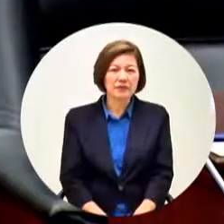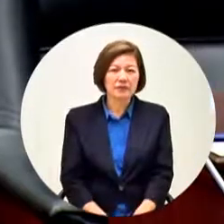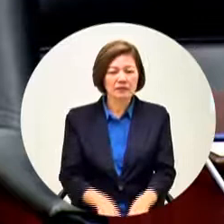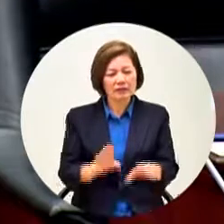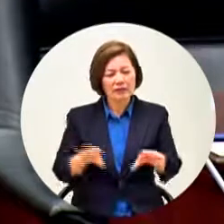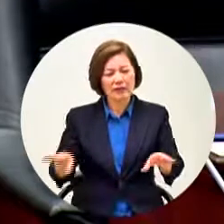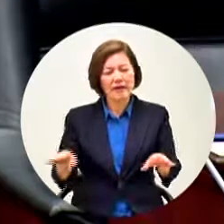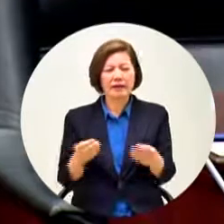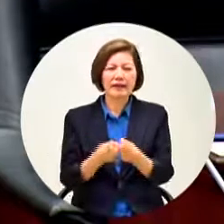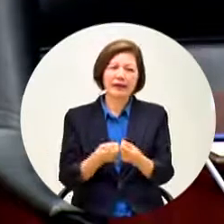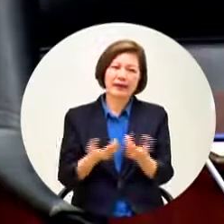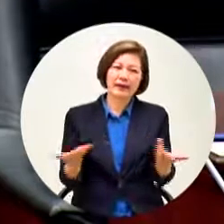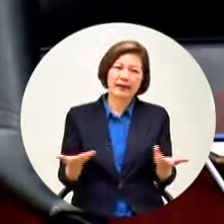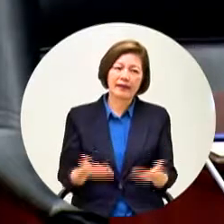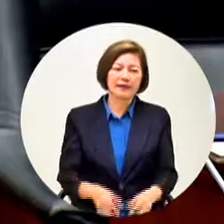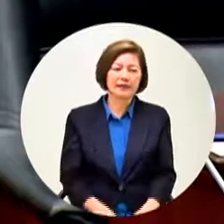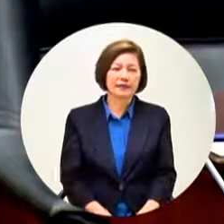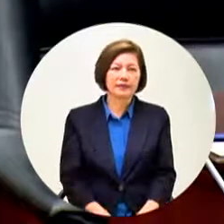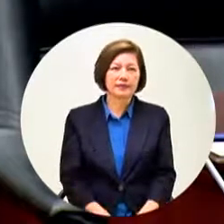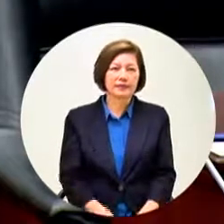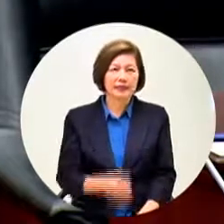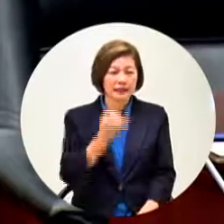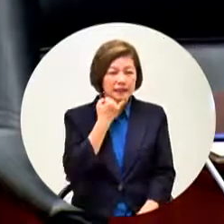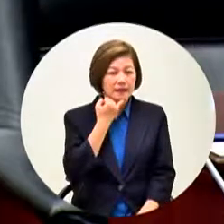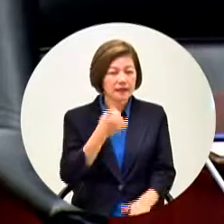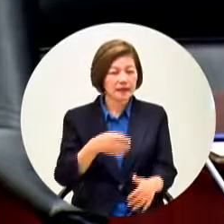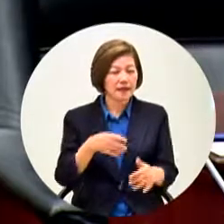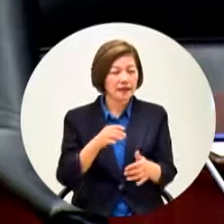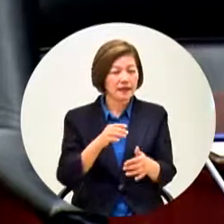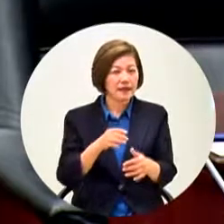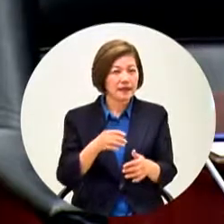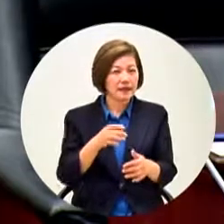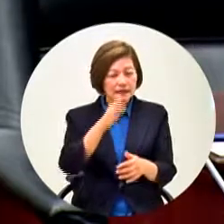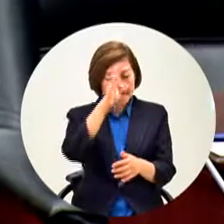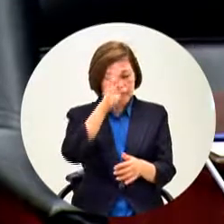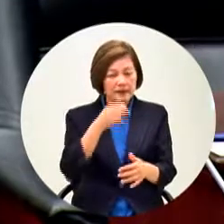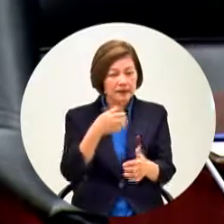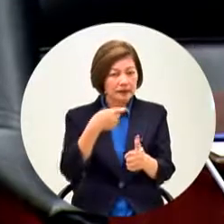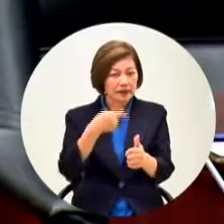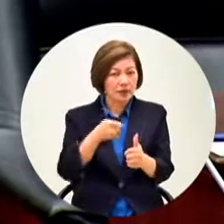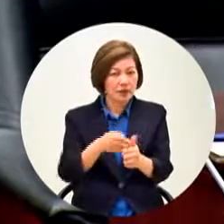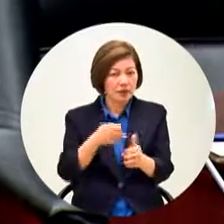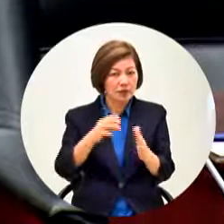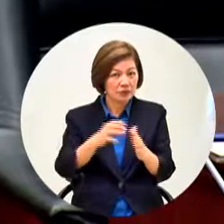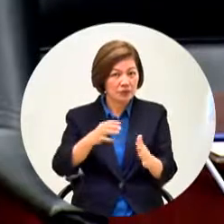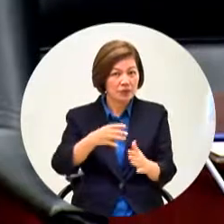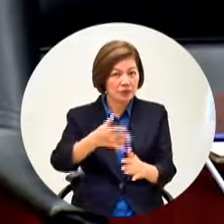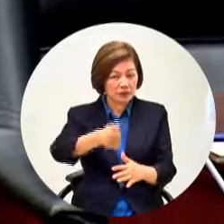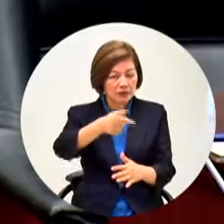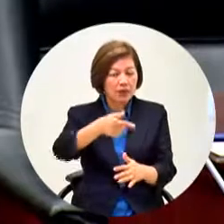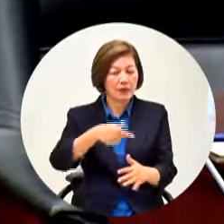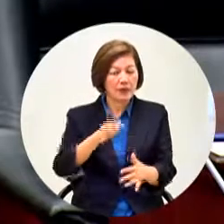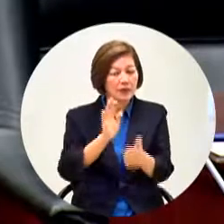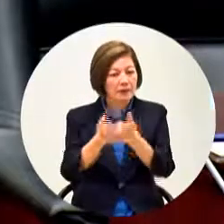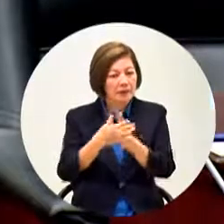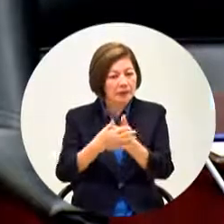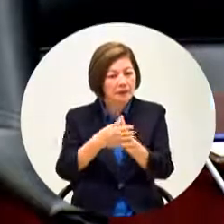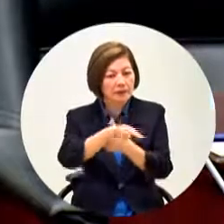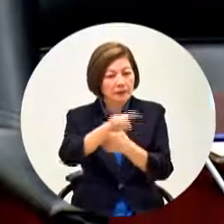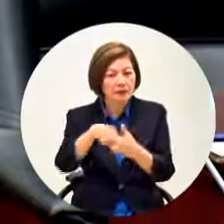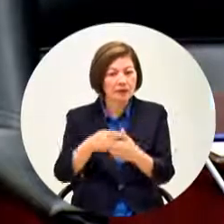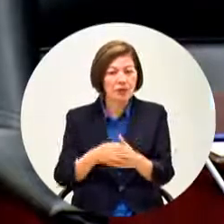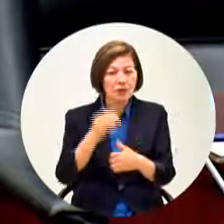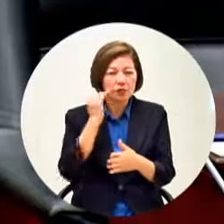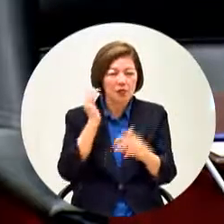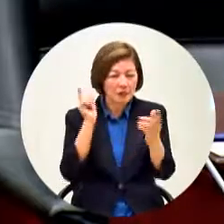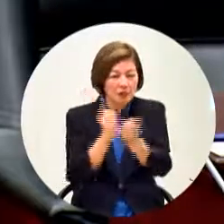代落，交代安尼特安尼某个特殊学校，啊，落校长啊交代保全的，有时啊半暝啊落大雨，你唔知